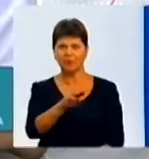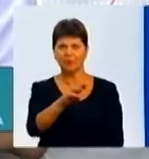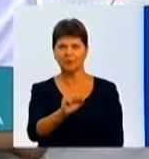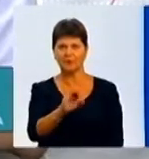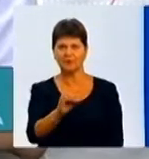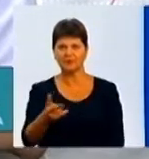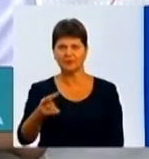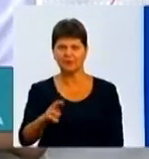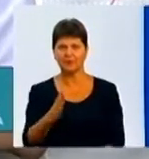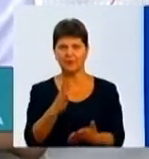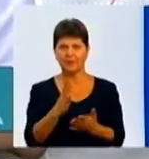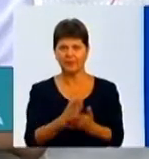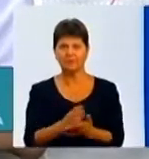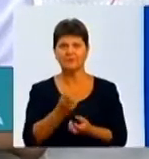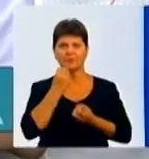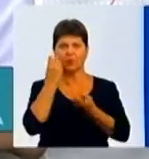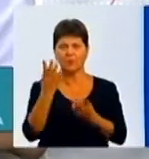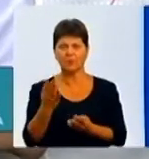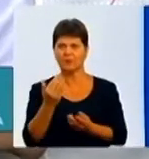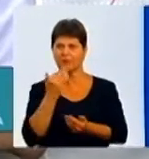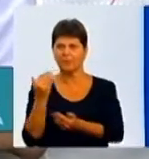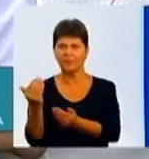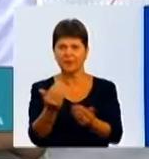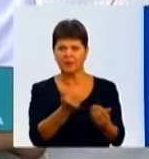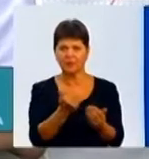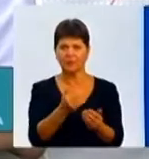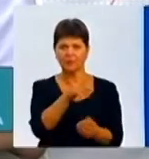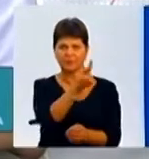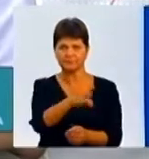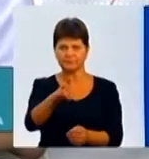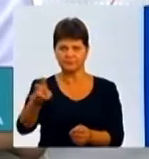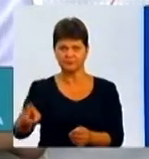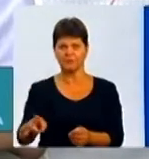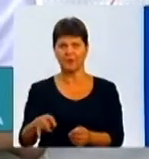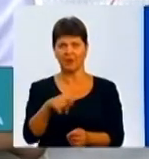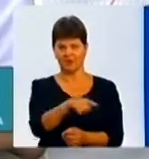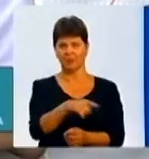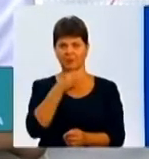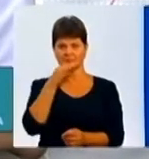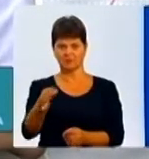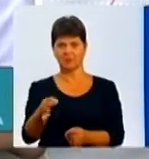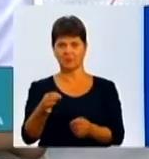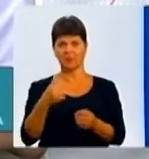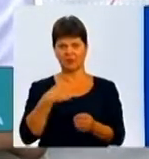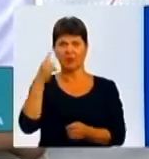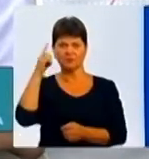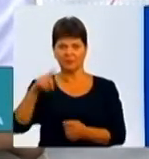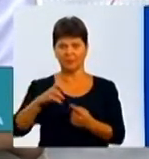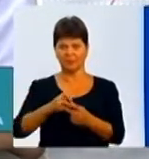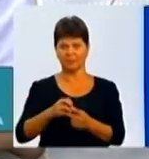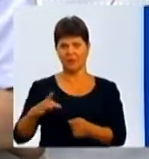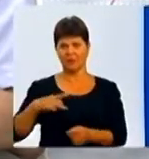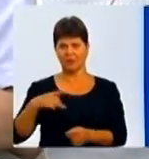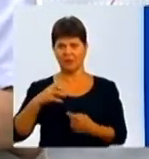анамнезі, коли опитують постраждалих, вони говорять про те, що вони збирали відомі їм гриби, білі гриби, підгриби,